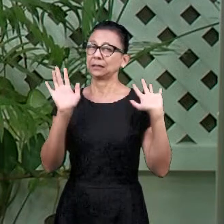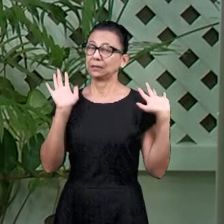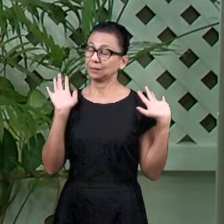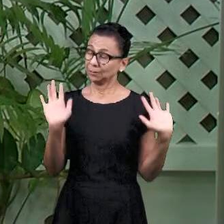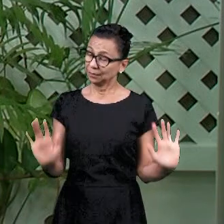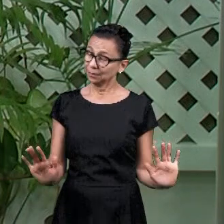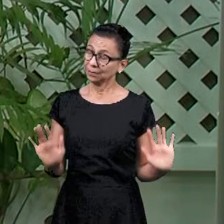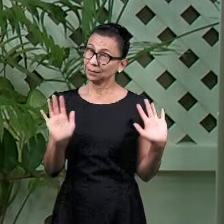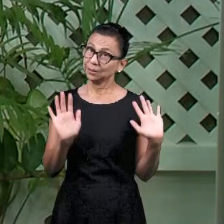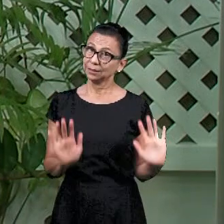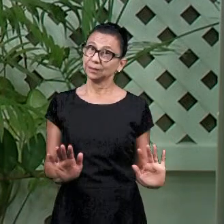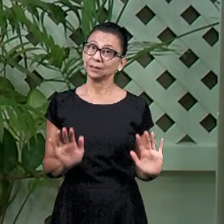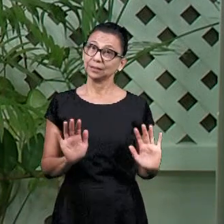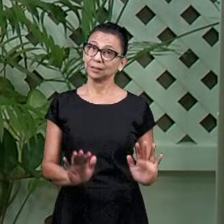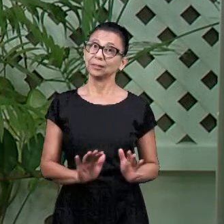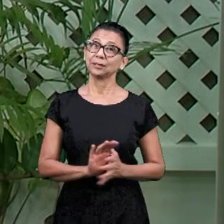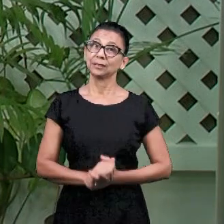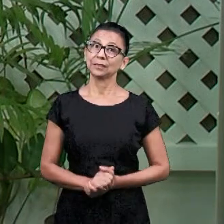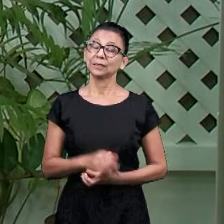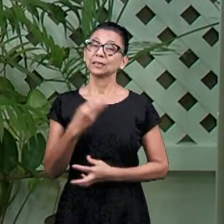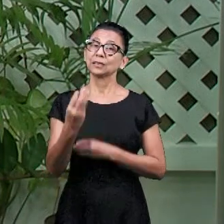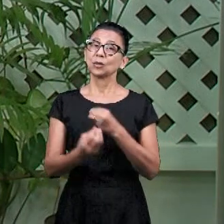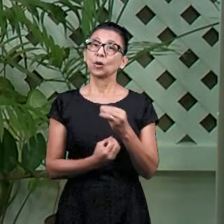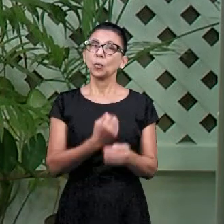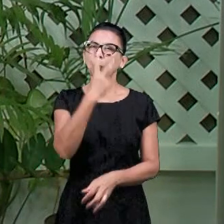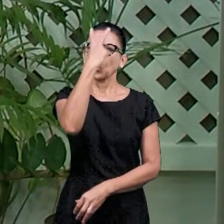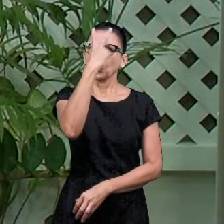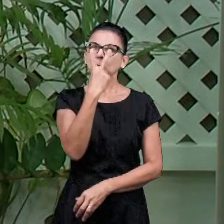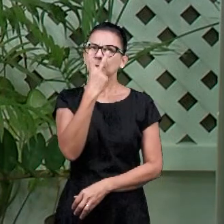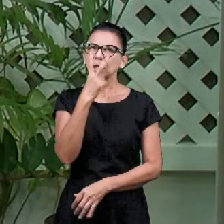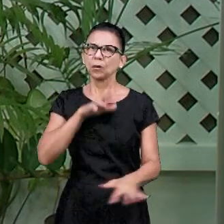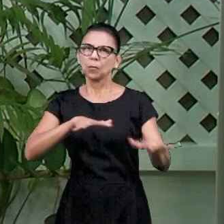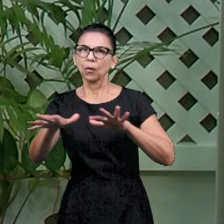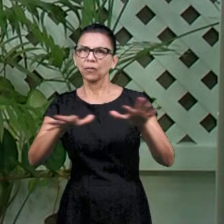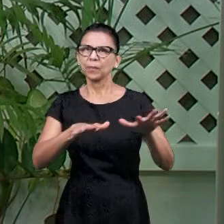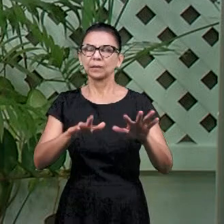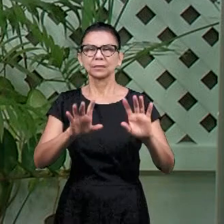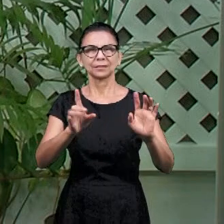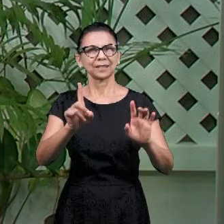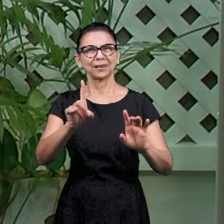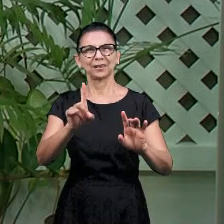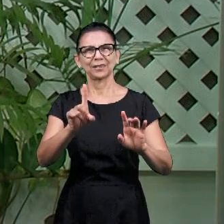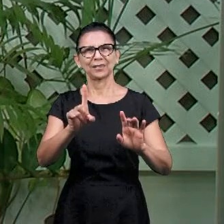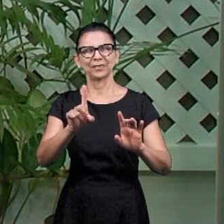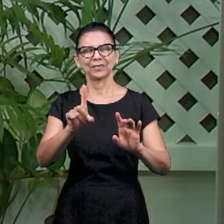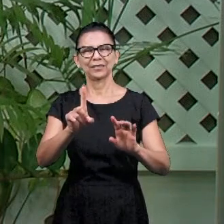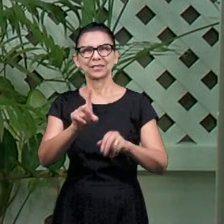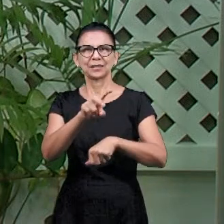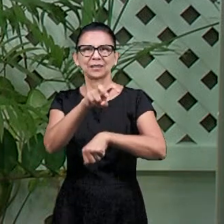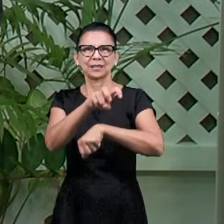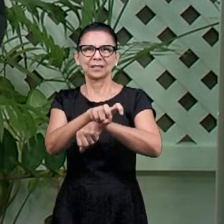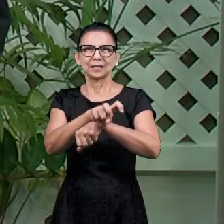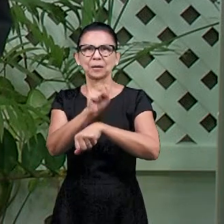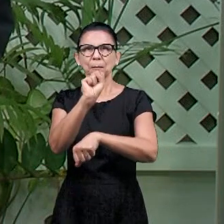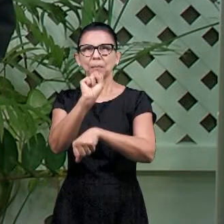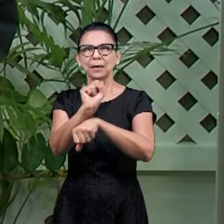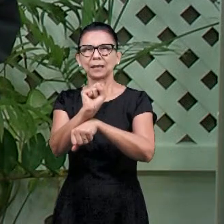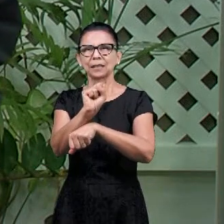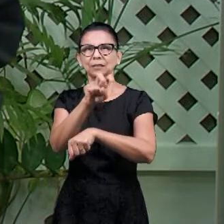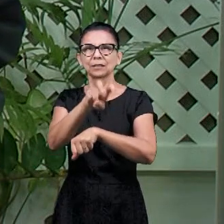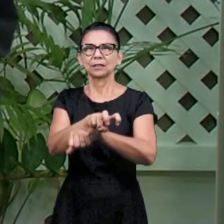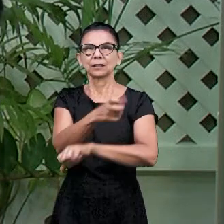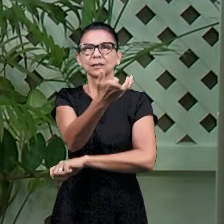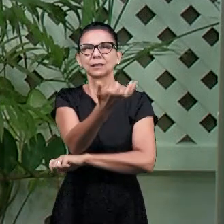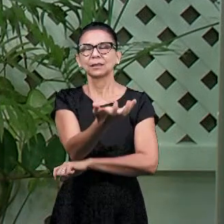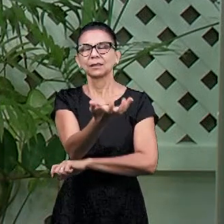pas. On doit être dans le mouvement. Et l'aveugle ne peut pas être dans le mouvement. Il doit être au bord du